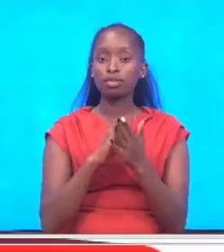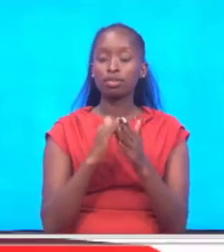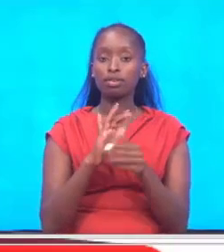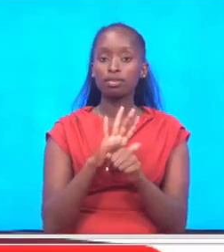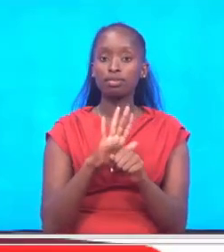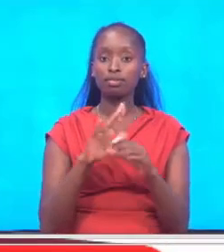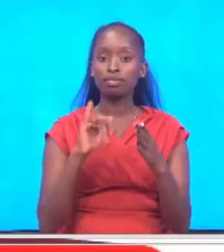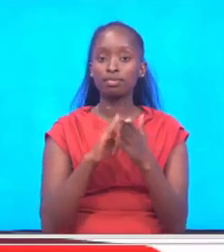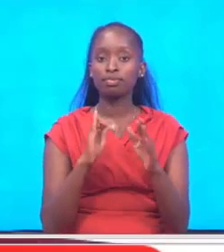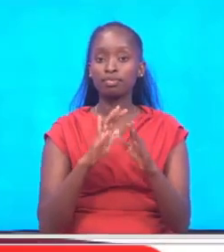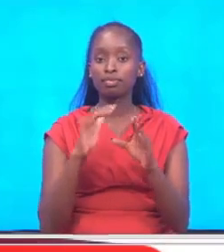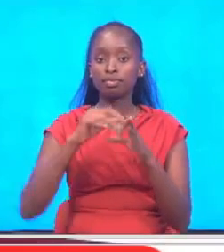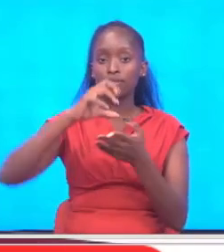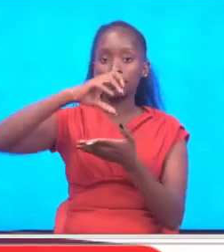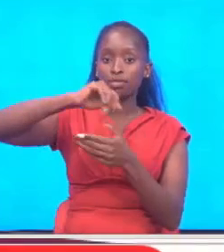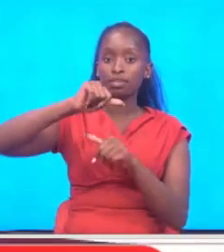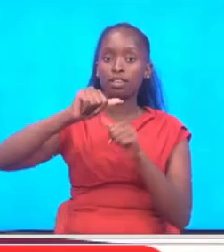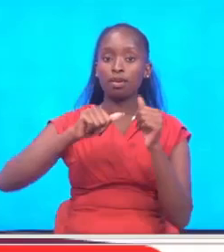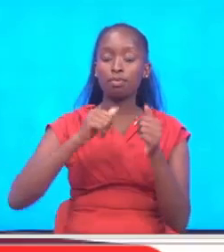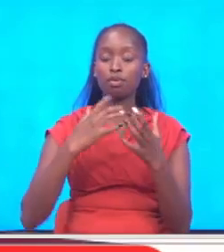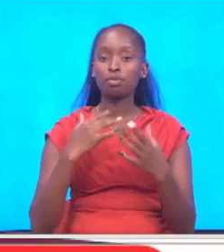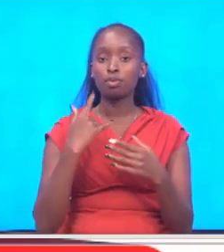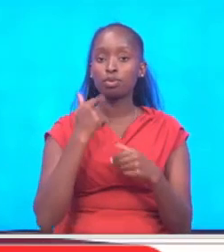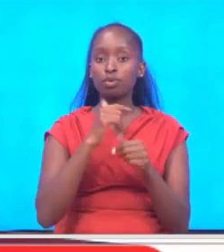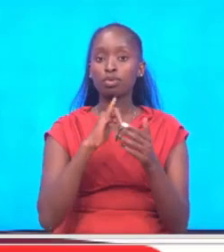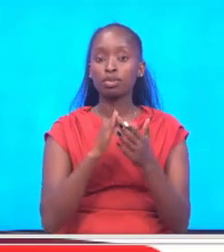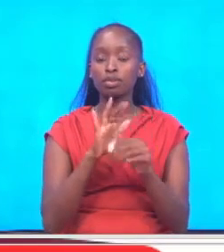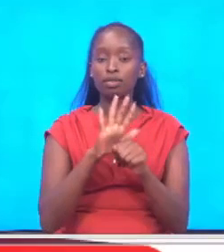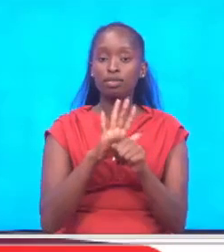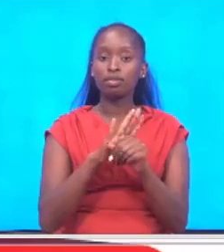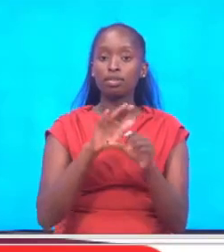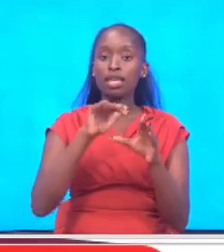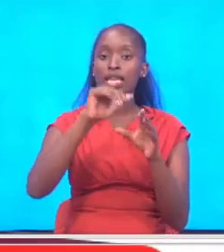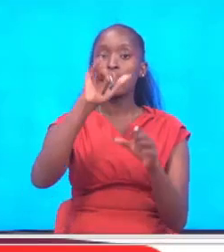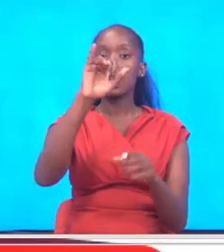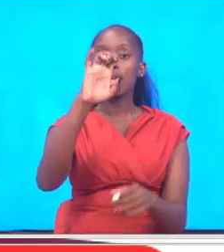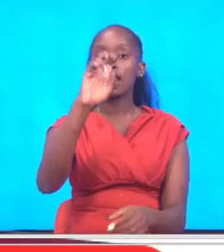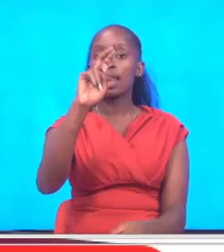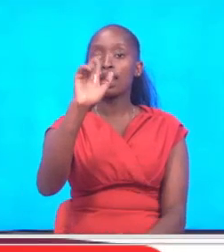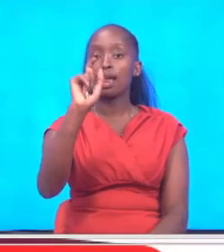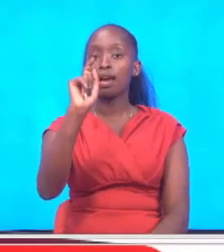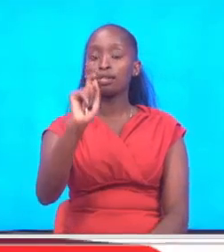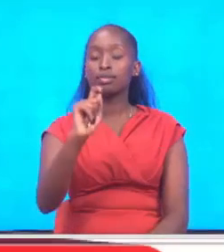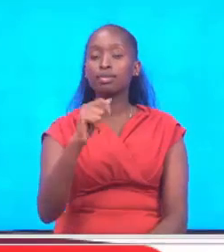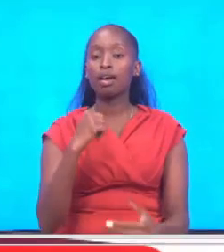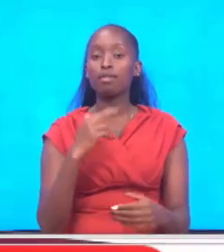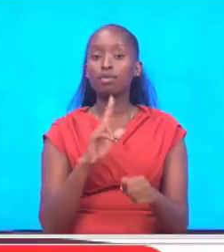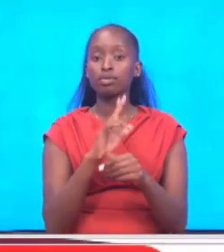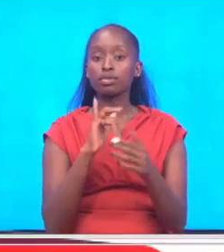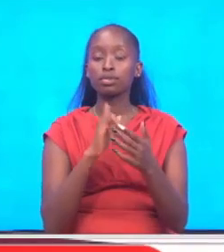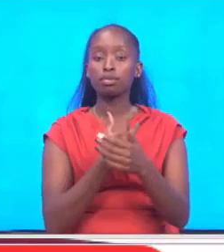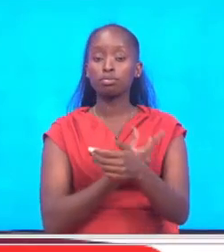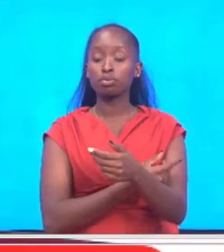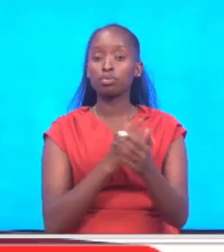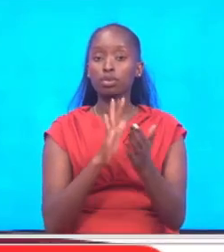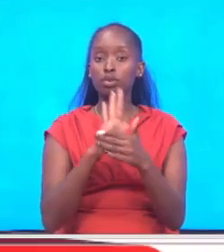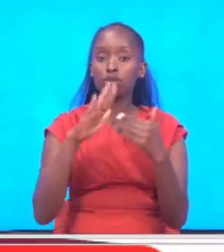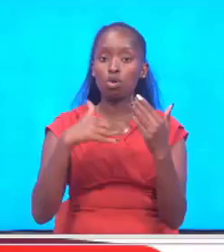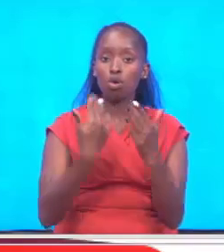Mashariki katika visa vya uhalifu. Ni kwa mujibu wa shirika la Enact Africa. Aidha, ulanguzi wa miadarati na ulanguzi wa